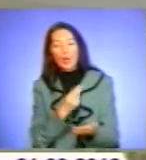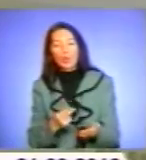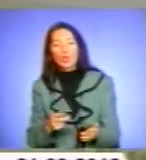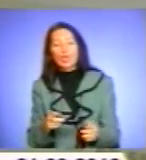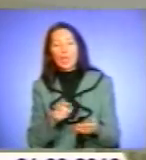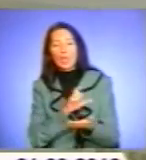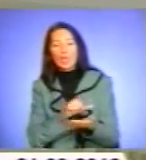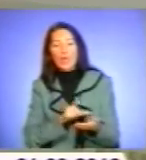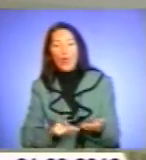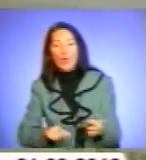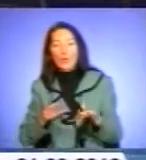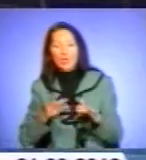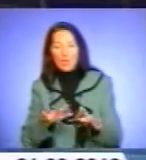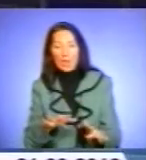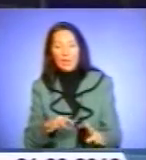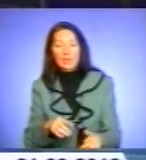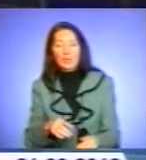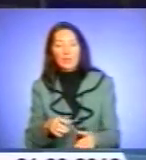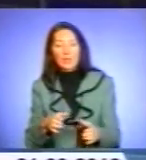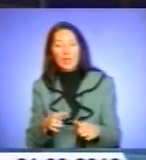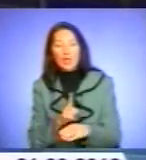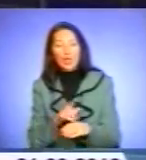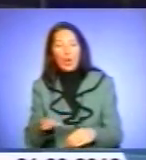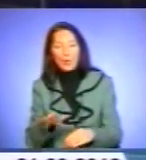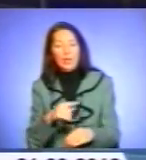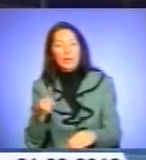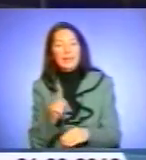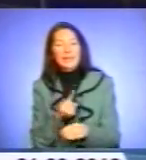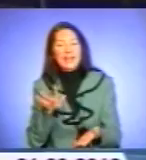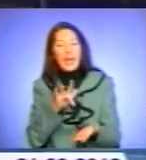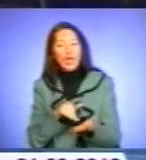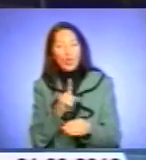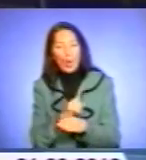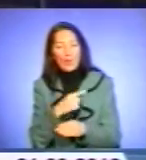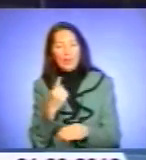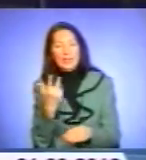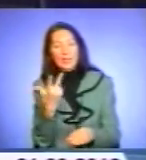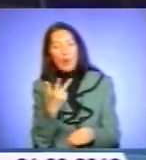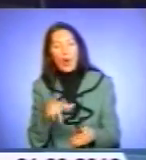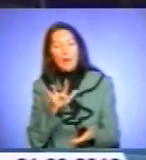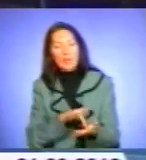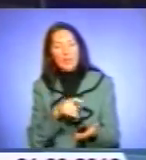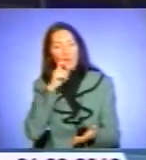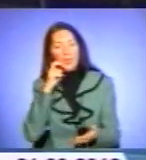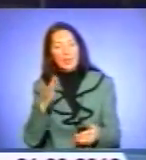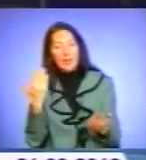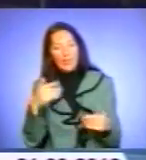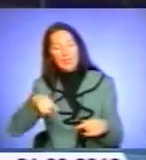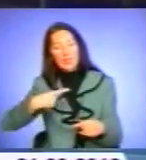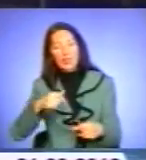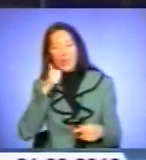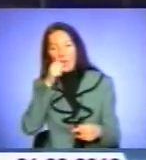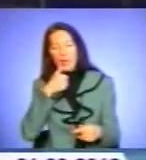партизанських загонів на Тернопільщині. Тернопіль – одна із трьох міст в Україні, де вже наступного року впровадять пілотний